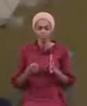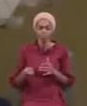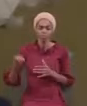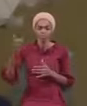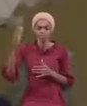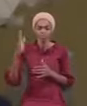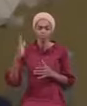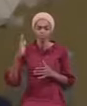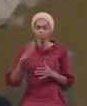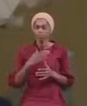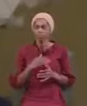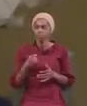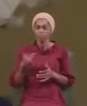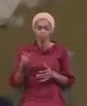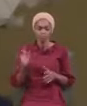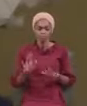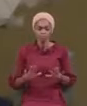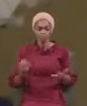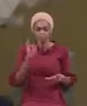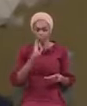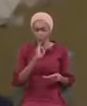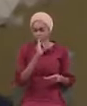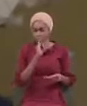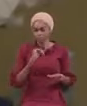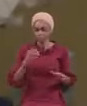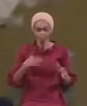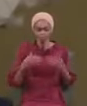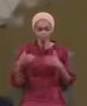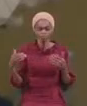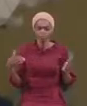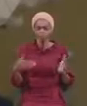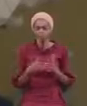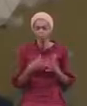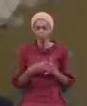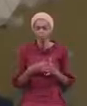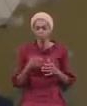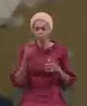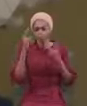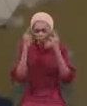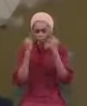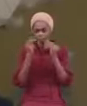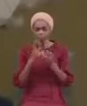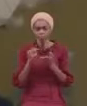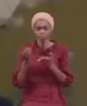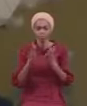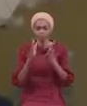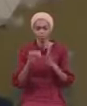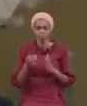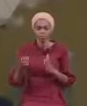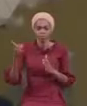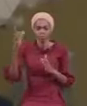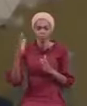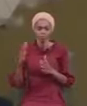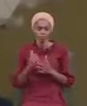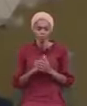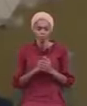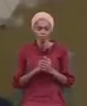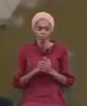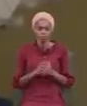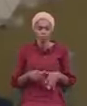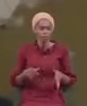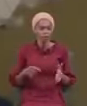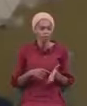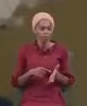contre Moïse le serviteur de Dieu cette attitude